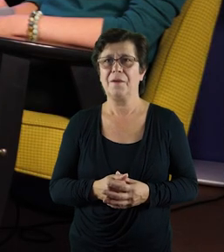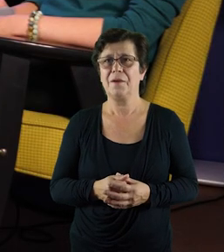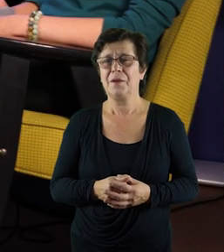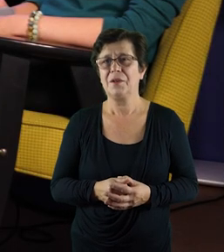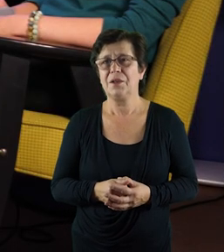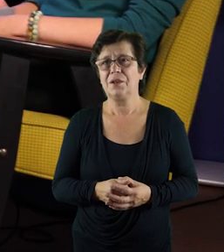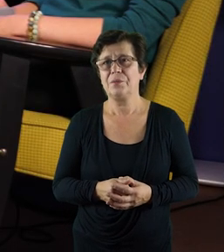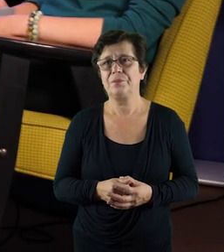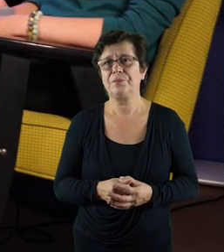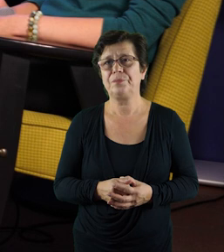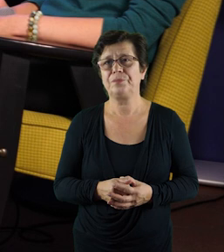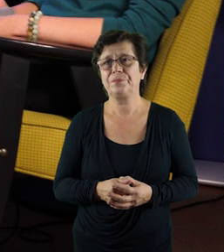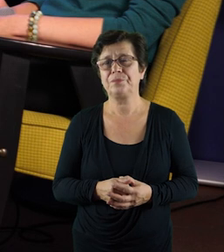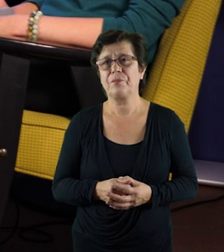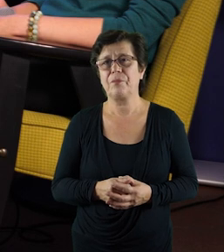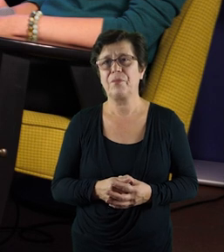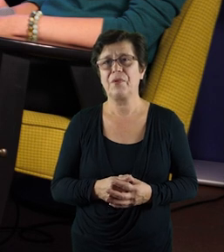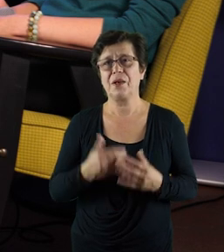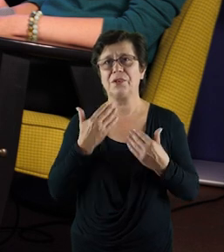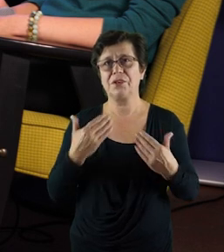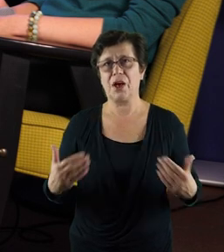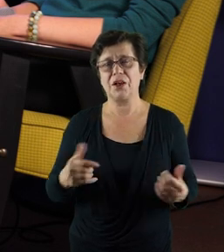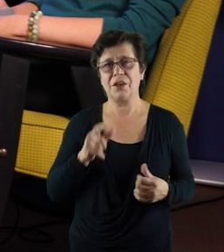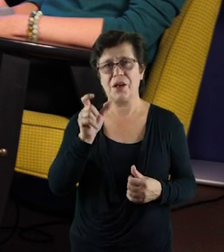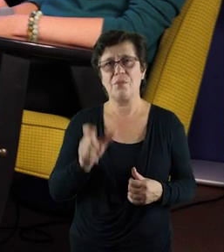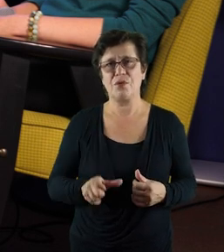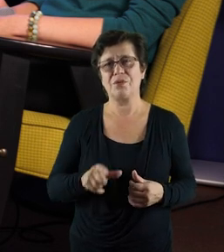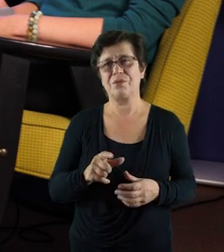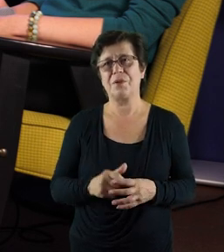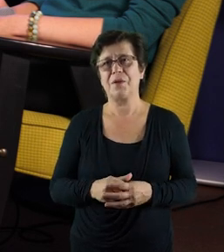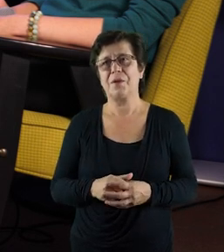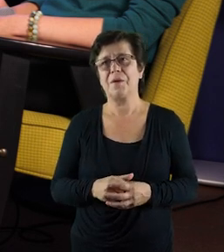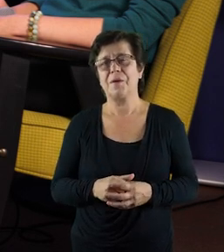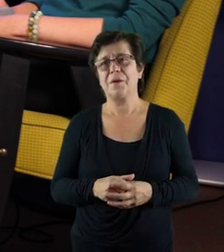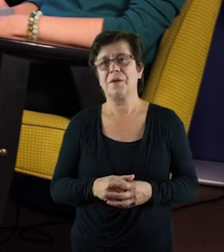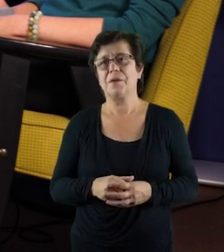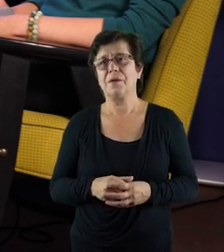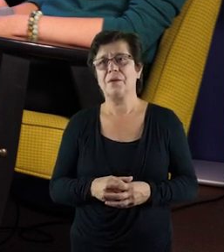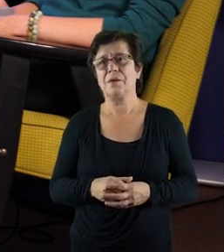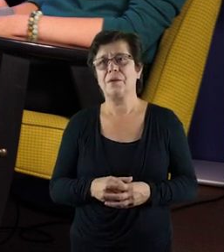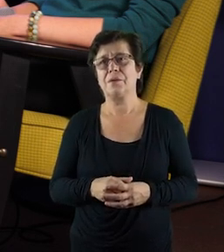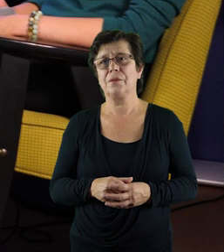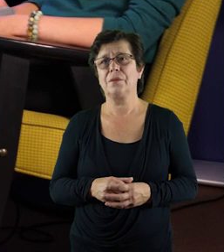I Przybosiowi zawdzięczamy ten fakt. Natomiast